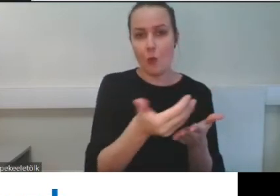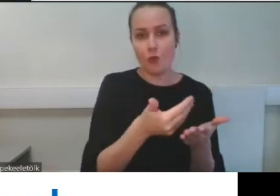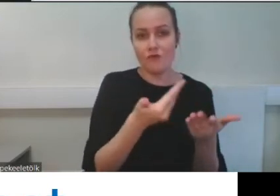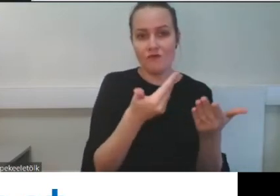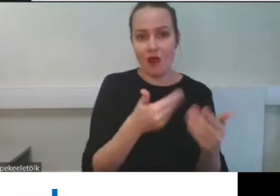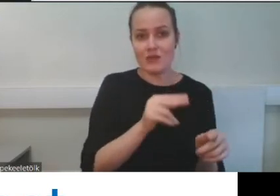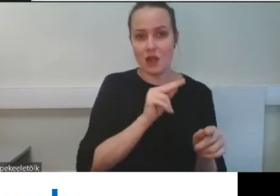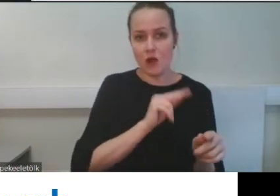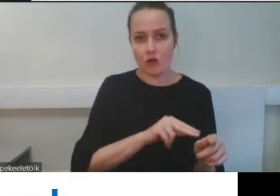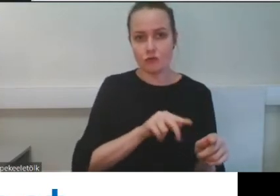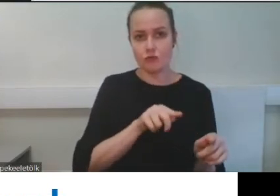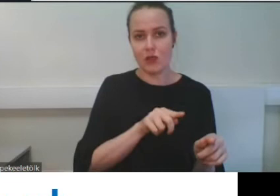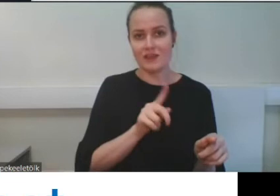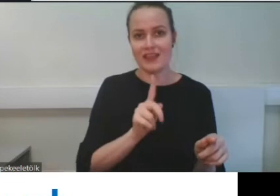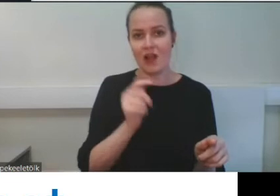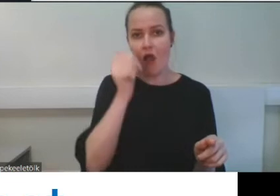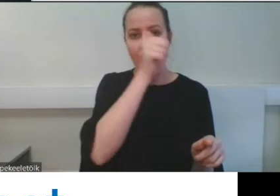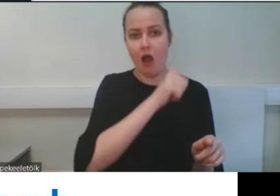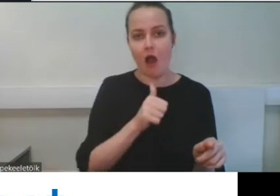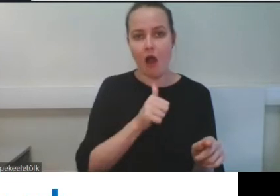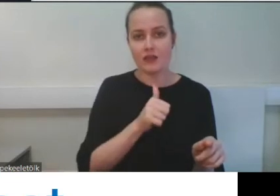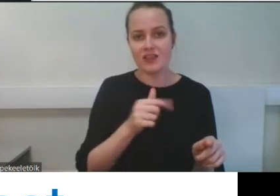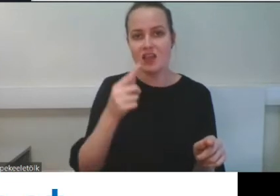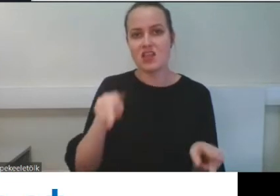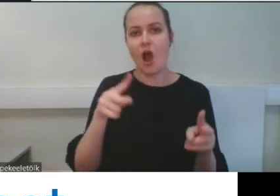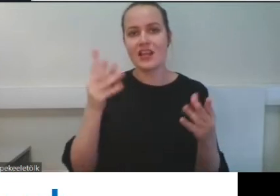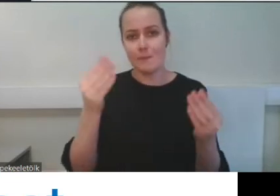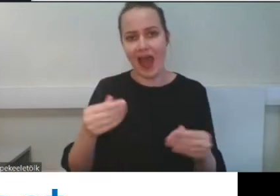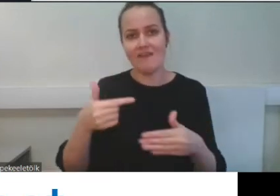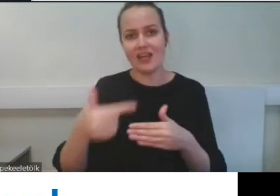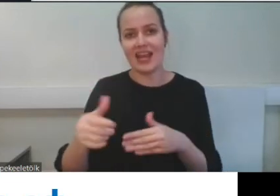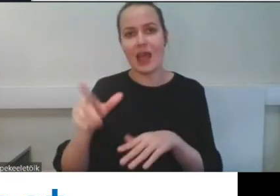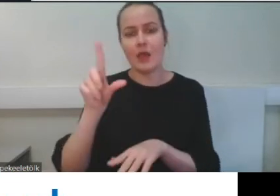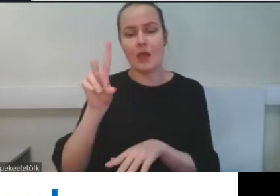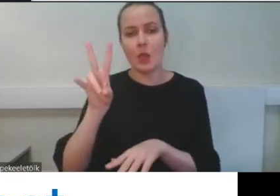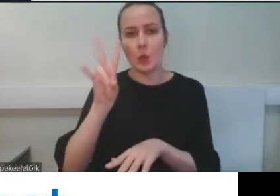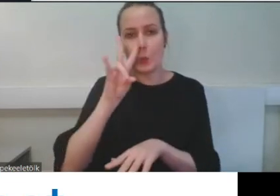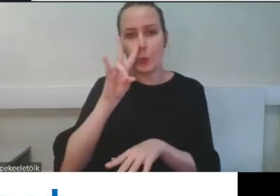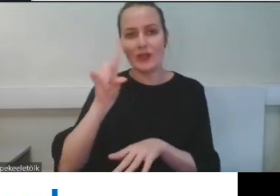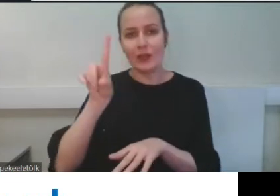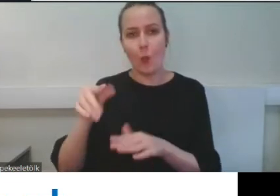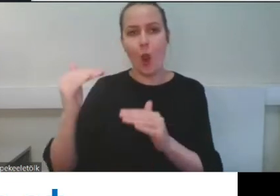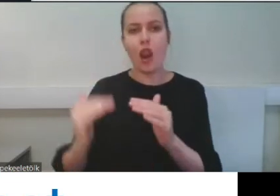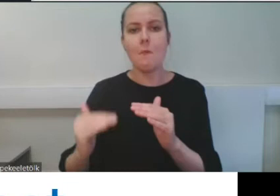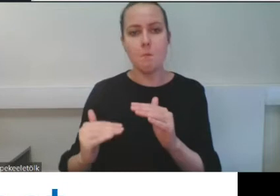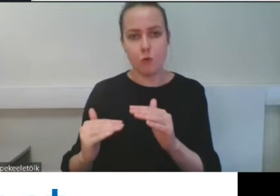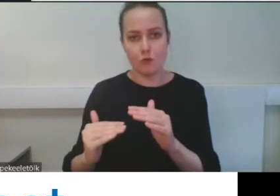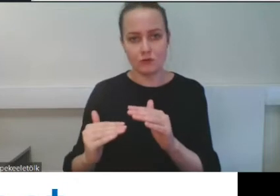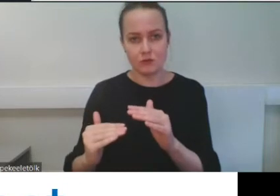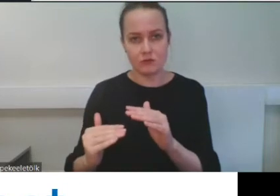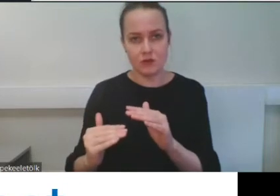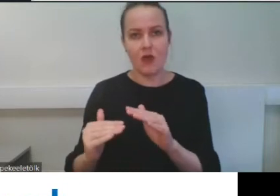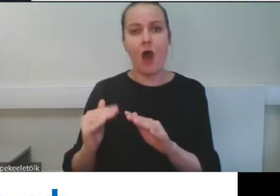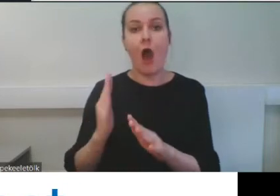suurem ekraan enda jaoks . aga mina teen siis